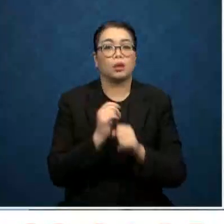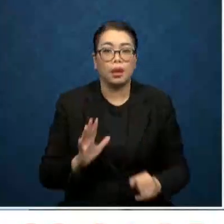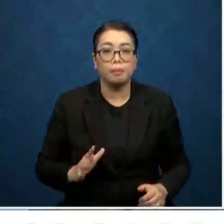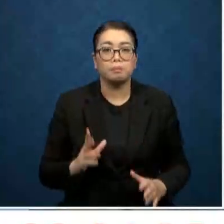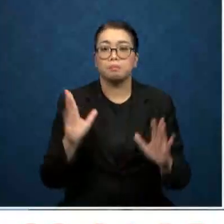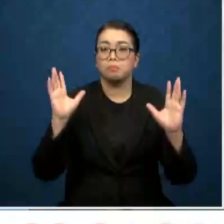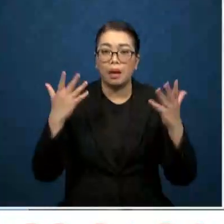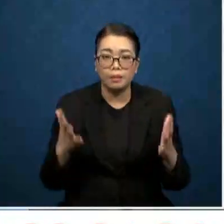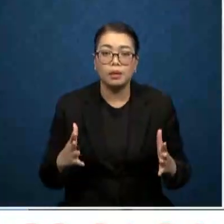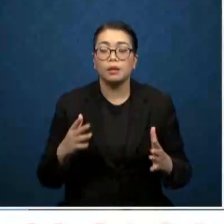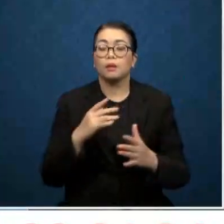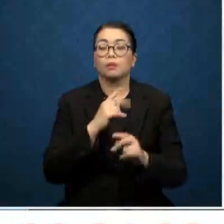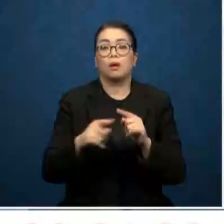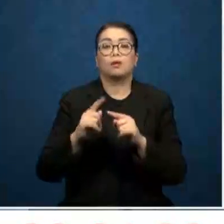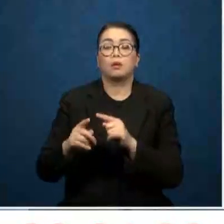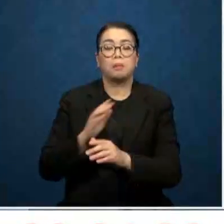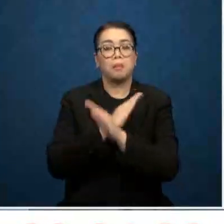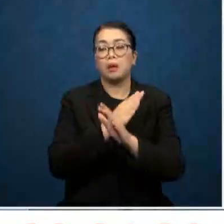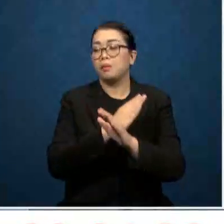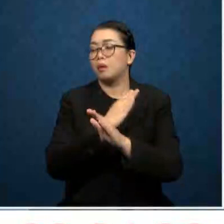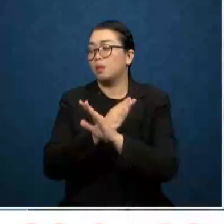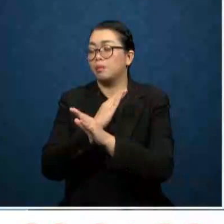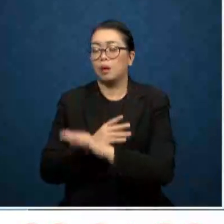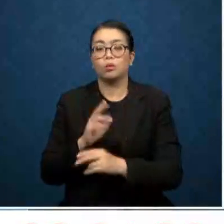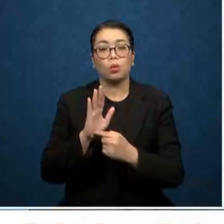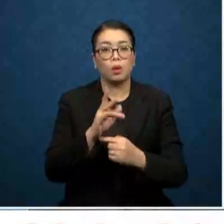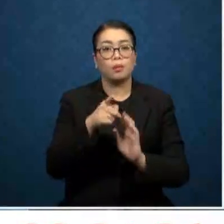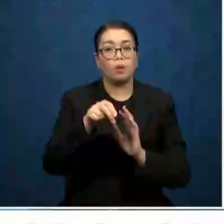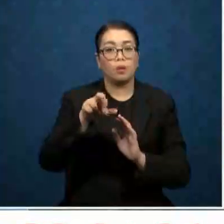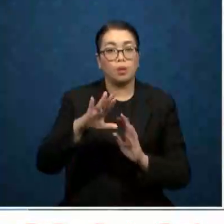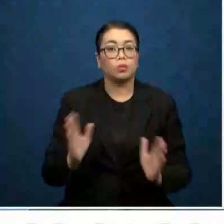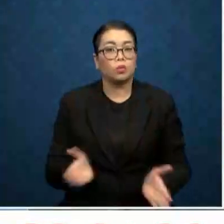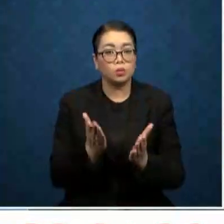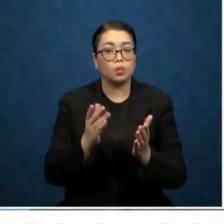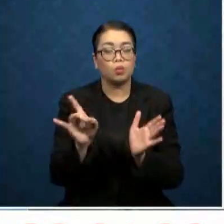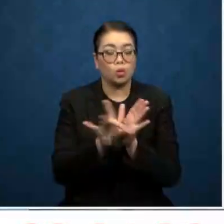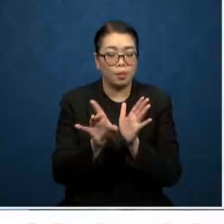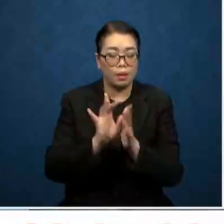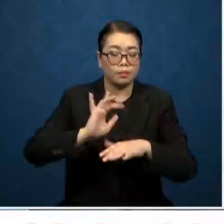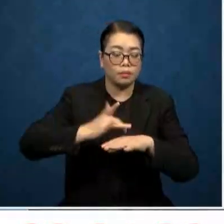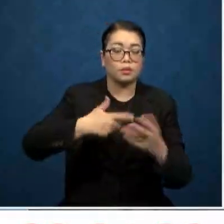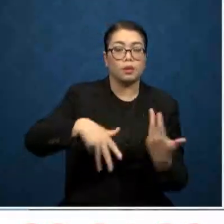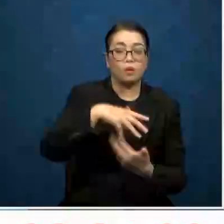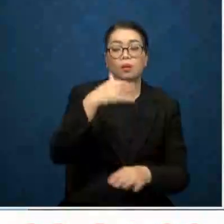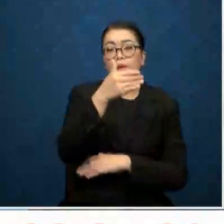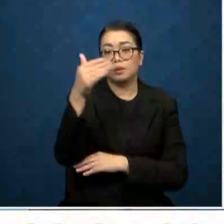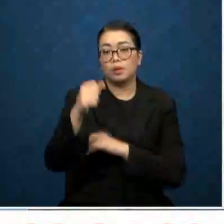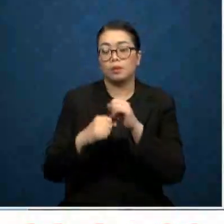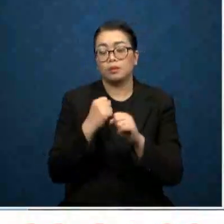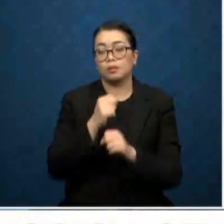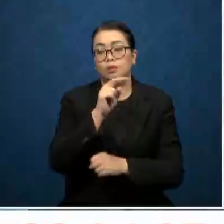ศึกษามากฎหมายที่เกี่ยวข้องเช่นอะไรบ้างครับพพรบส่งเสริมและรักษาคุณภาพสิ่งแวดล้อมแห่งชาติ